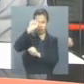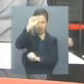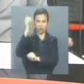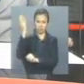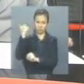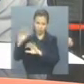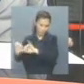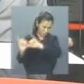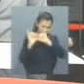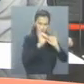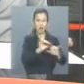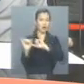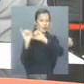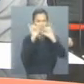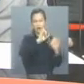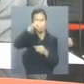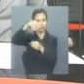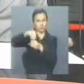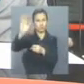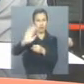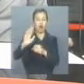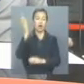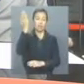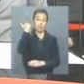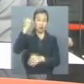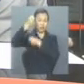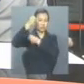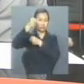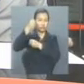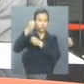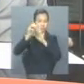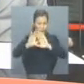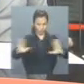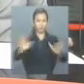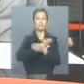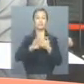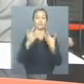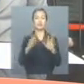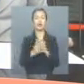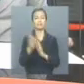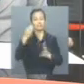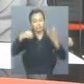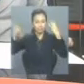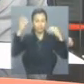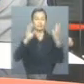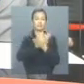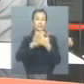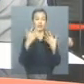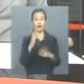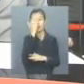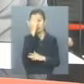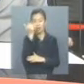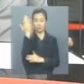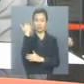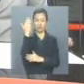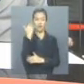ะขณะนี้ก็ได้มีการสลายการชุมนุมกันไปแล้วนะคะเพราะว่าเมื่อวานที่ผ่านมาก็ได้มีการเรียกร้องนะคะให้ท